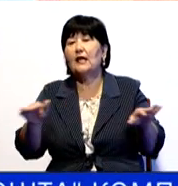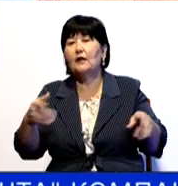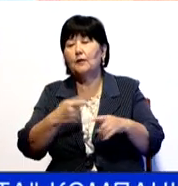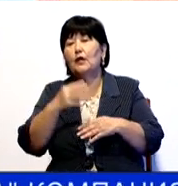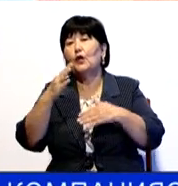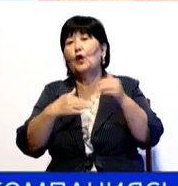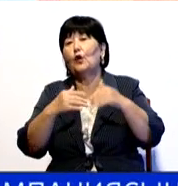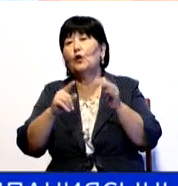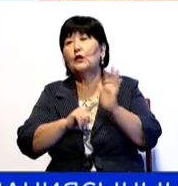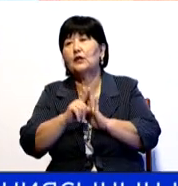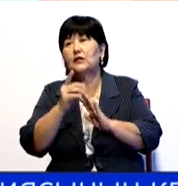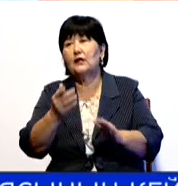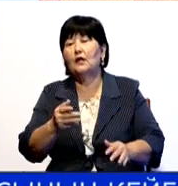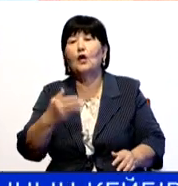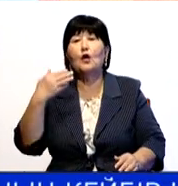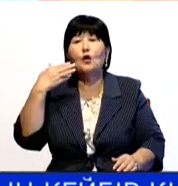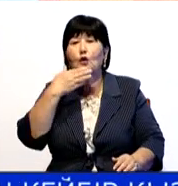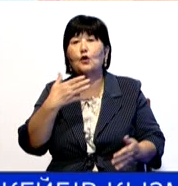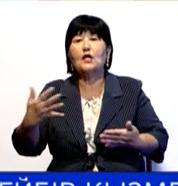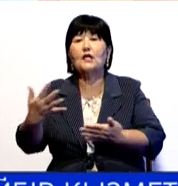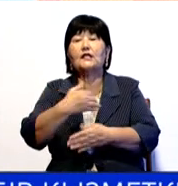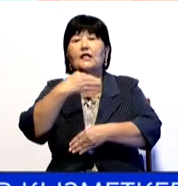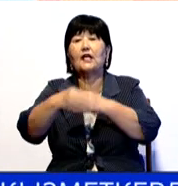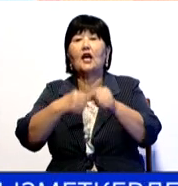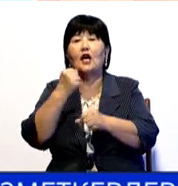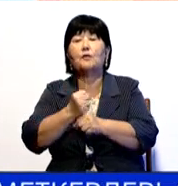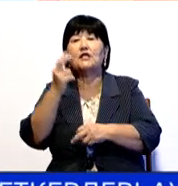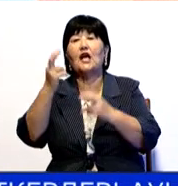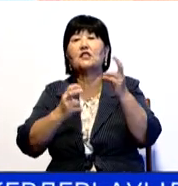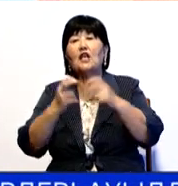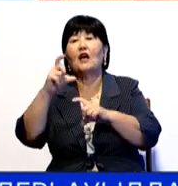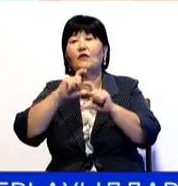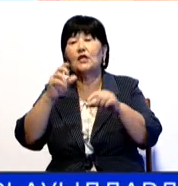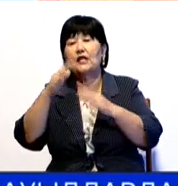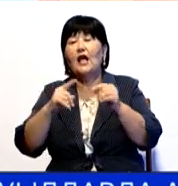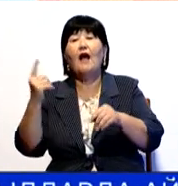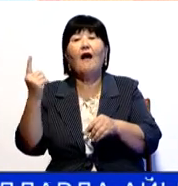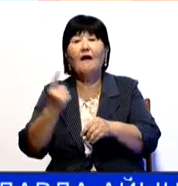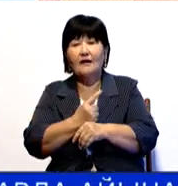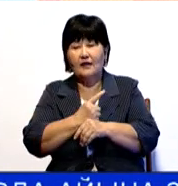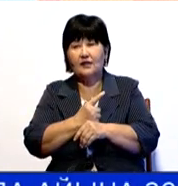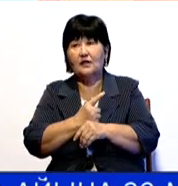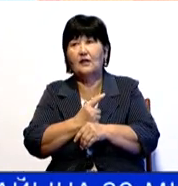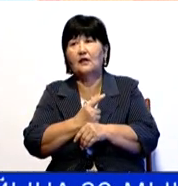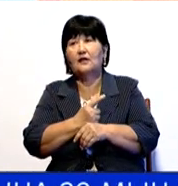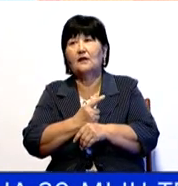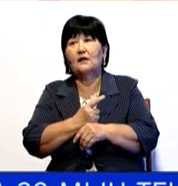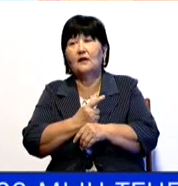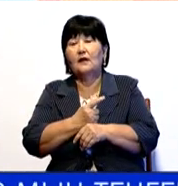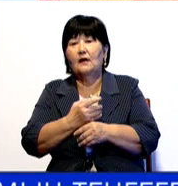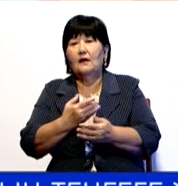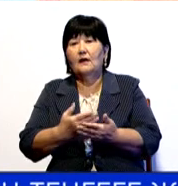құрылысы, мына күріш жинайтын комбайн жасайтын зауыт салында бастаған алғашқы өзі